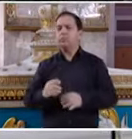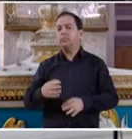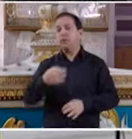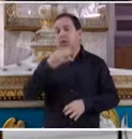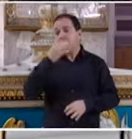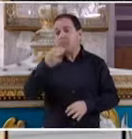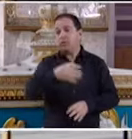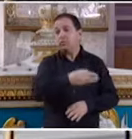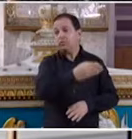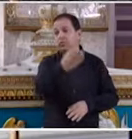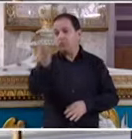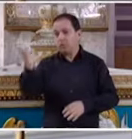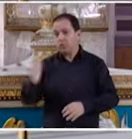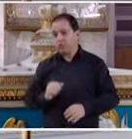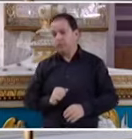Ιησούς, είπεν,